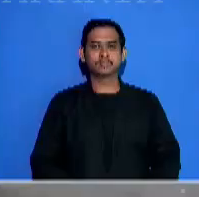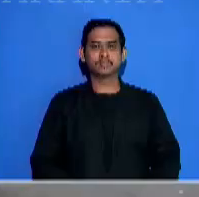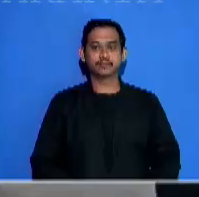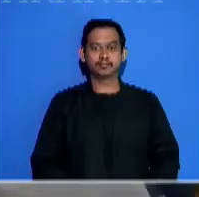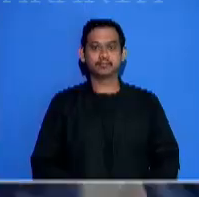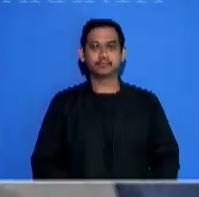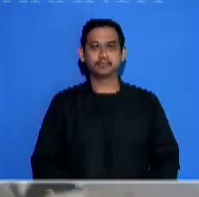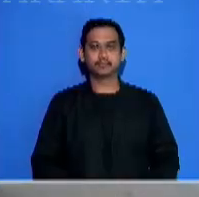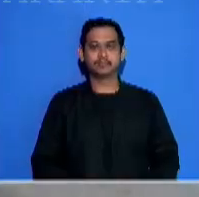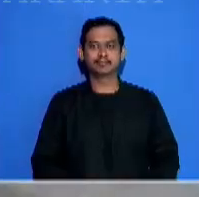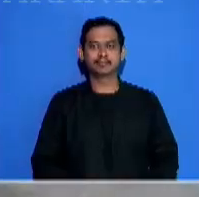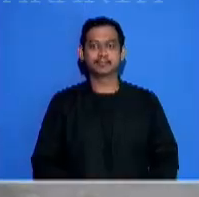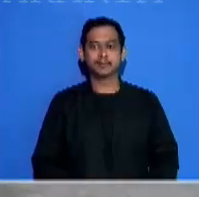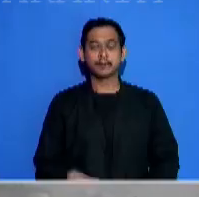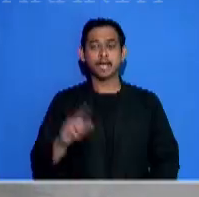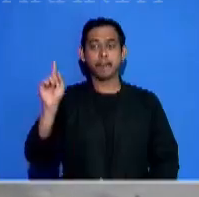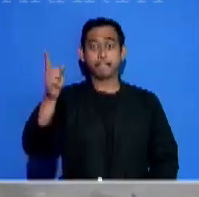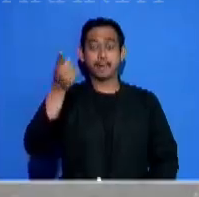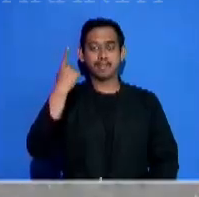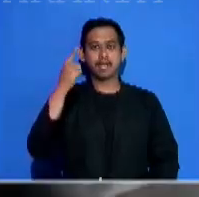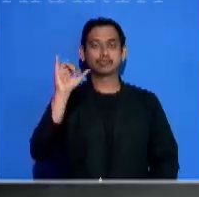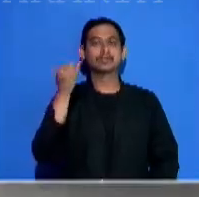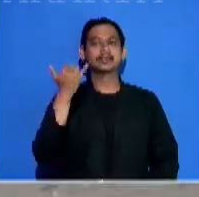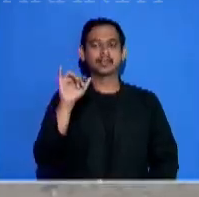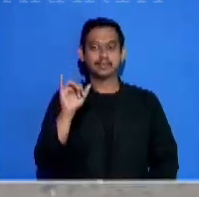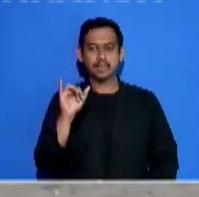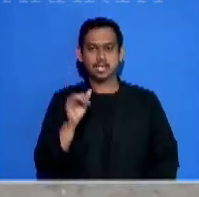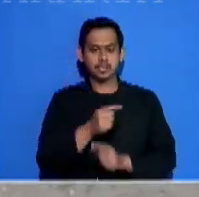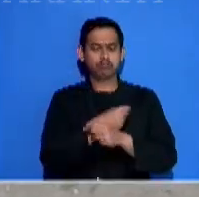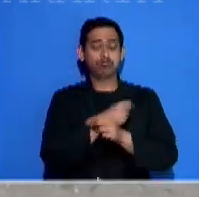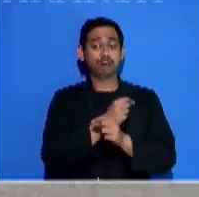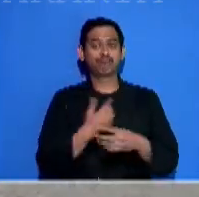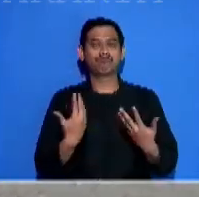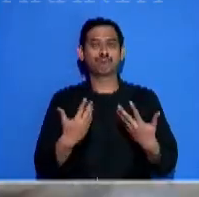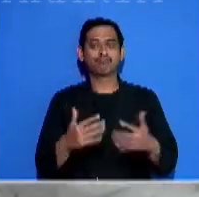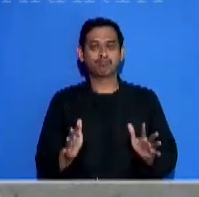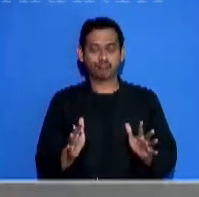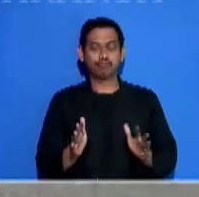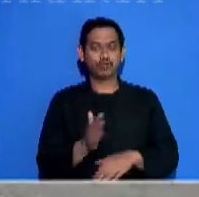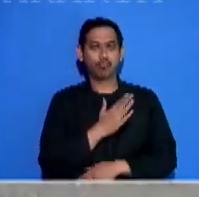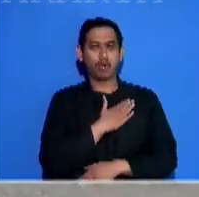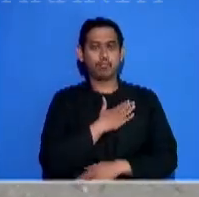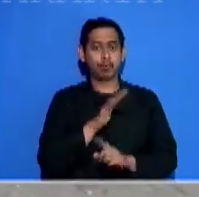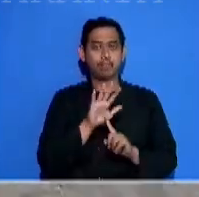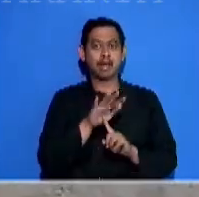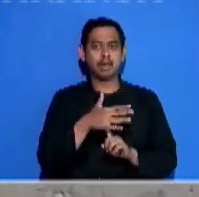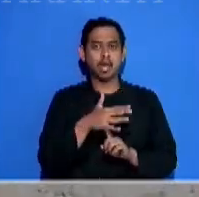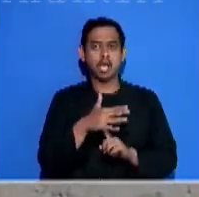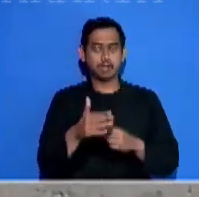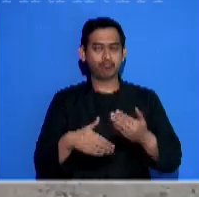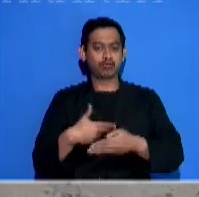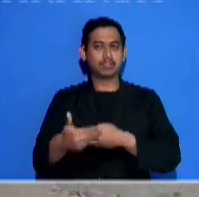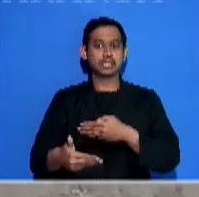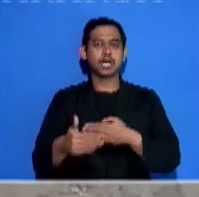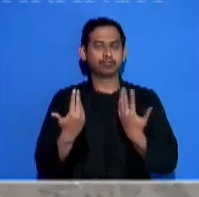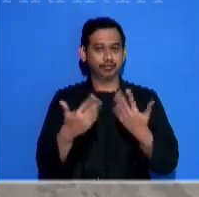bantung pemerintah kota Yogyakarta telah menandatangani kerja sama dengan pemerintah Kabupaten Bantul dalam pengelolaan sampah skema kerja